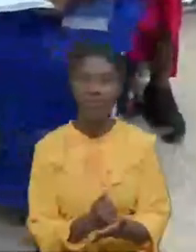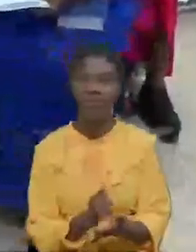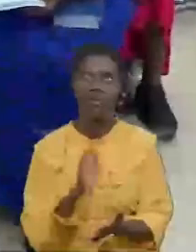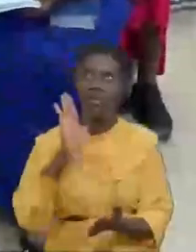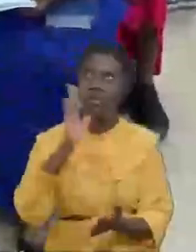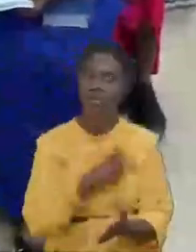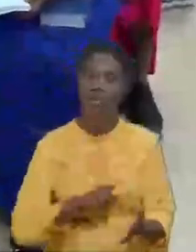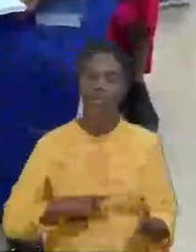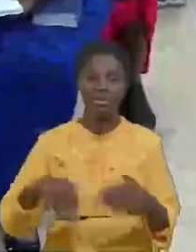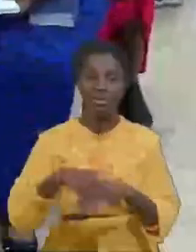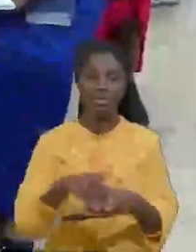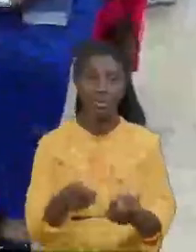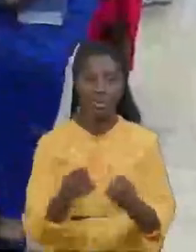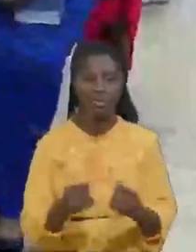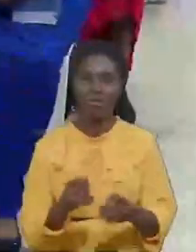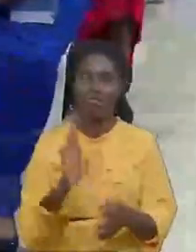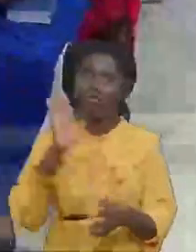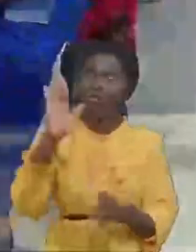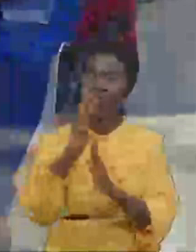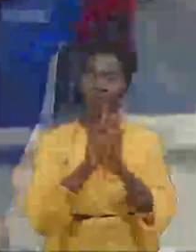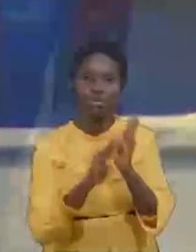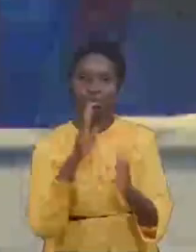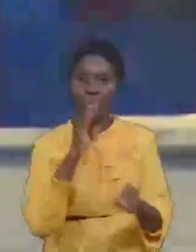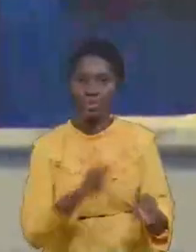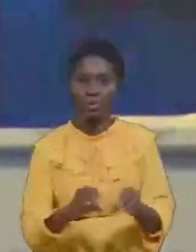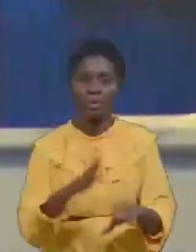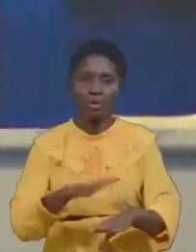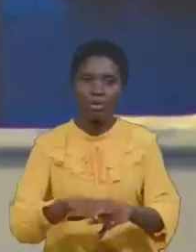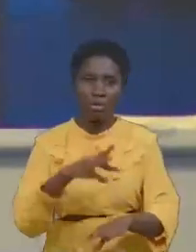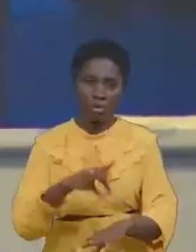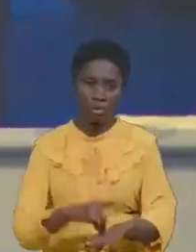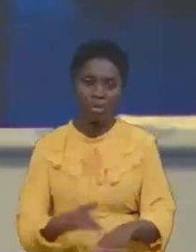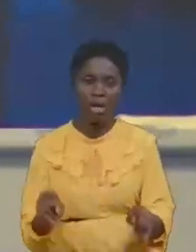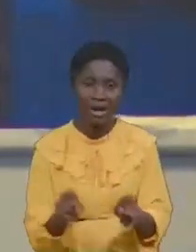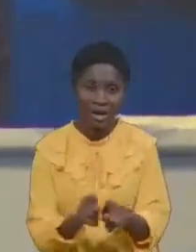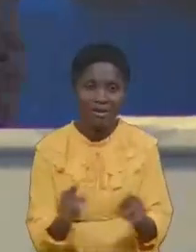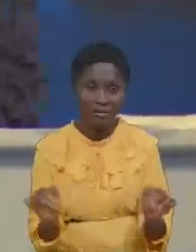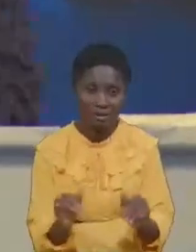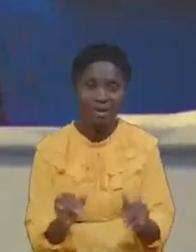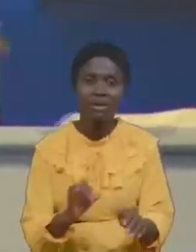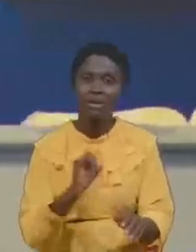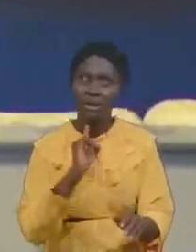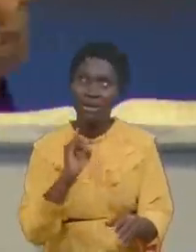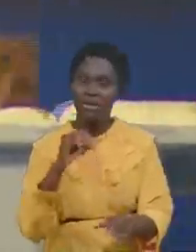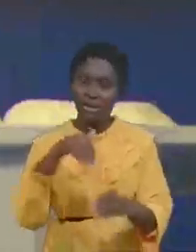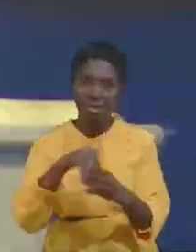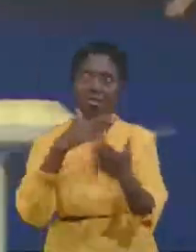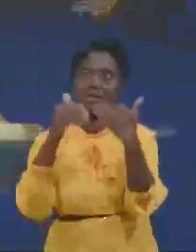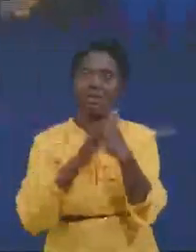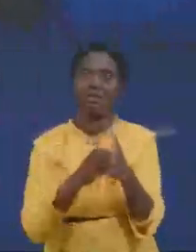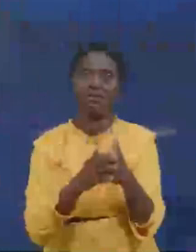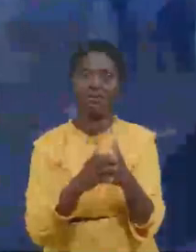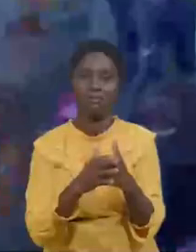règne vienne, que ta volonté soit faite sur la terre comme au ciel. Voilà le